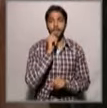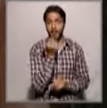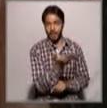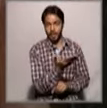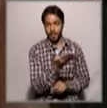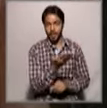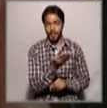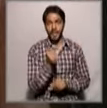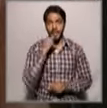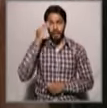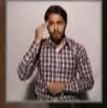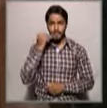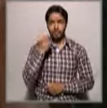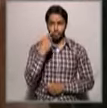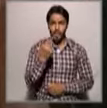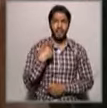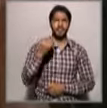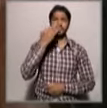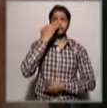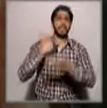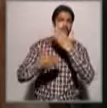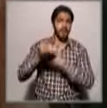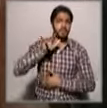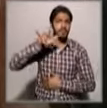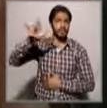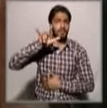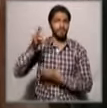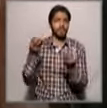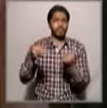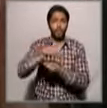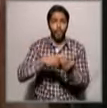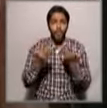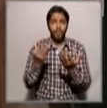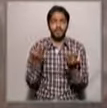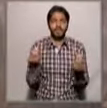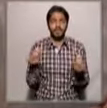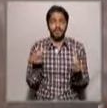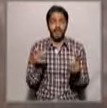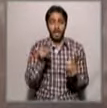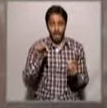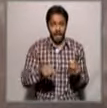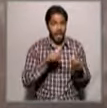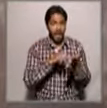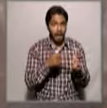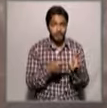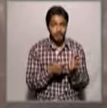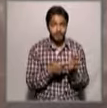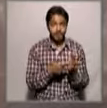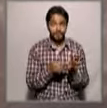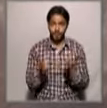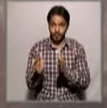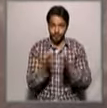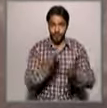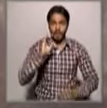لنفسها كثيرا، فهل تعتمر بنفس الطريقة التي سألت أم تعتمر في هذه العمرة؟ هو طبعا الأولى الذي عليه اتفاق أهل